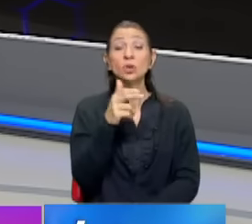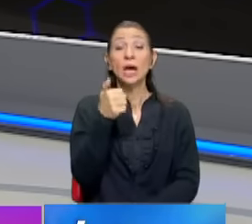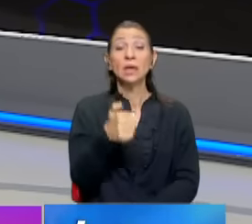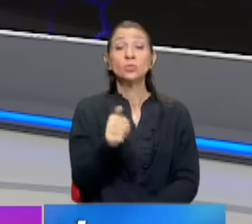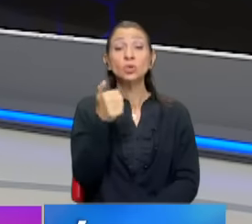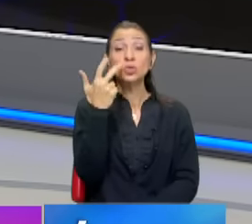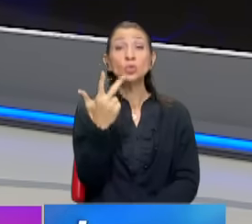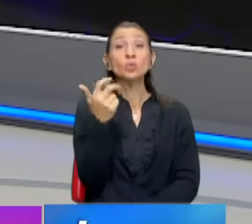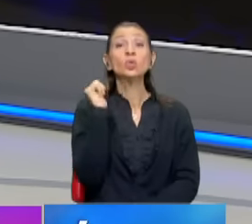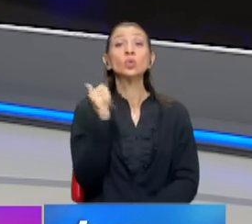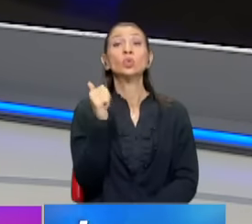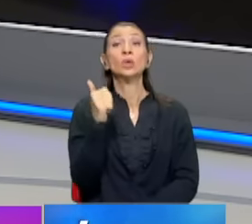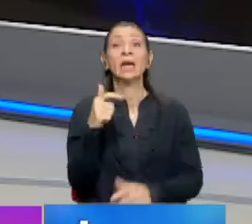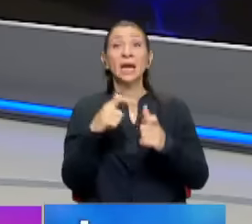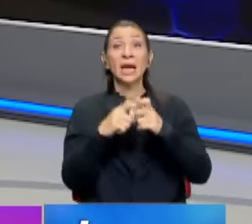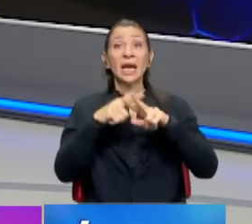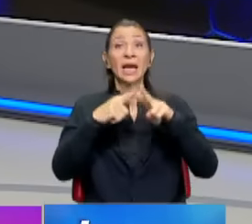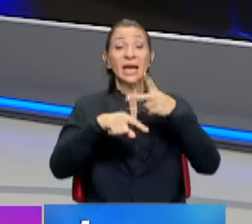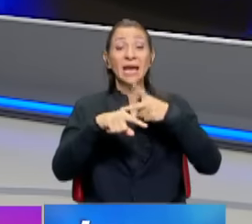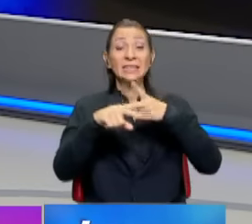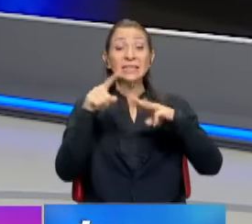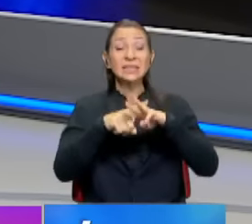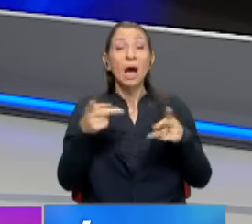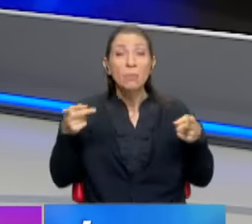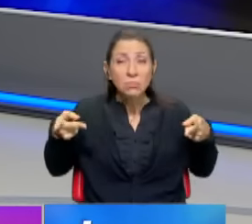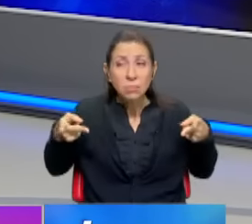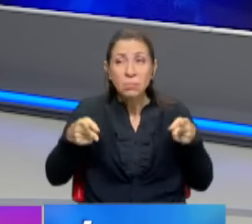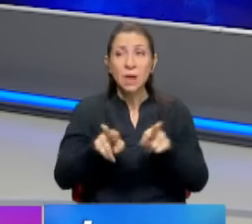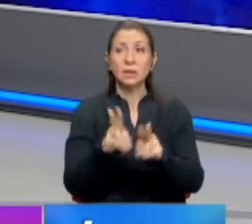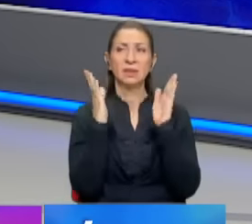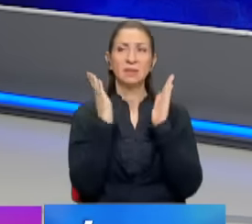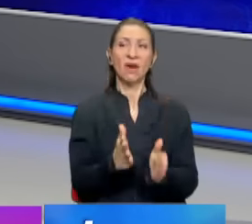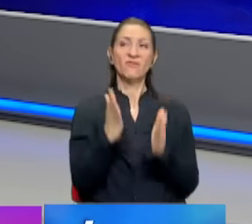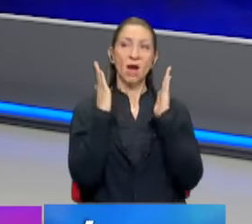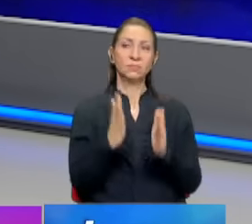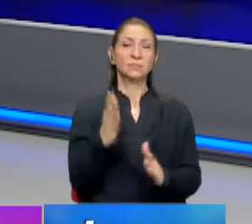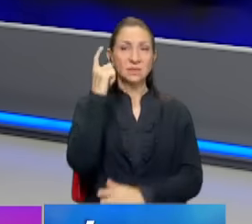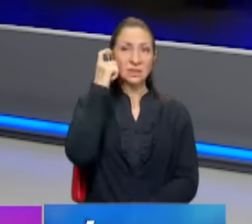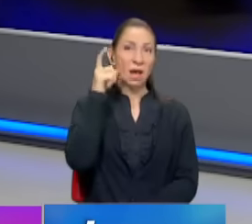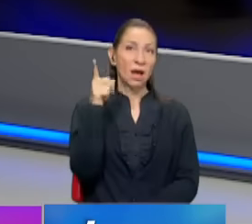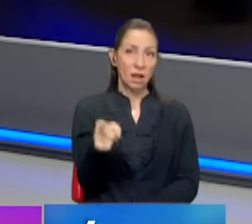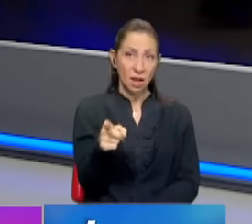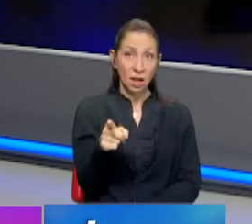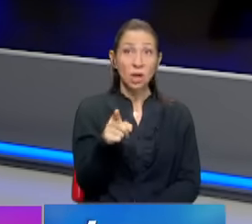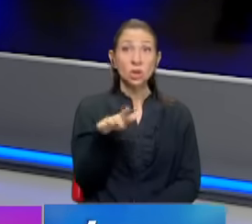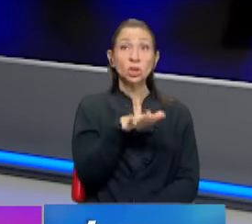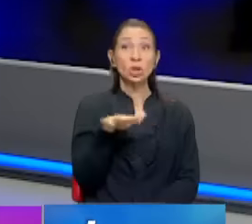363 gündür Gazze'de de katliam yapıyor. Soykırıma varan katliamlara imza atıyor.